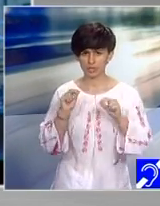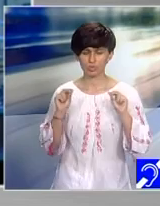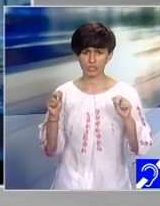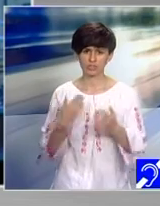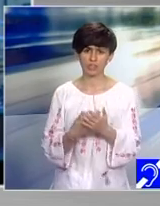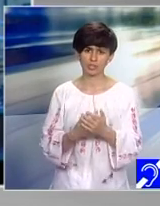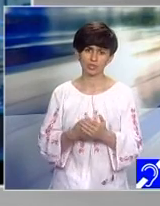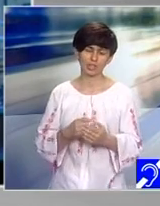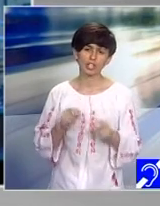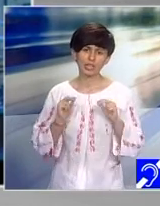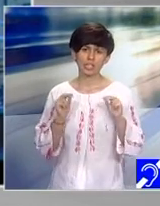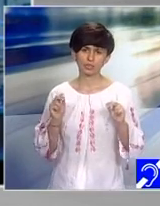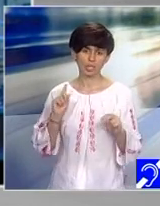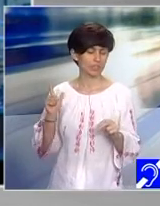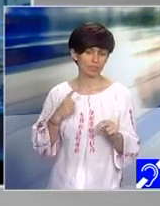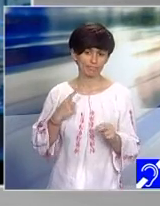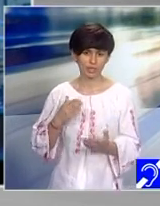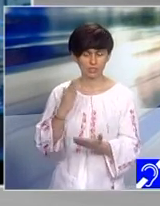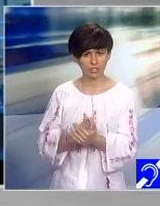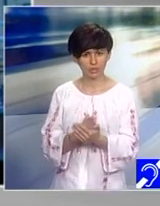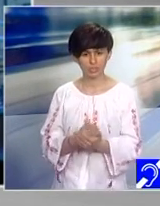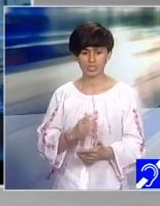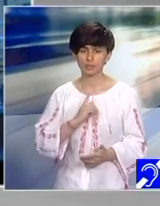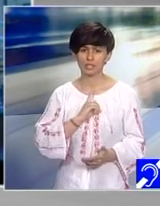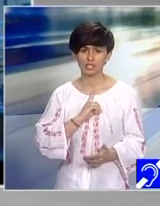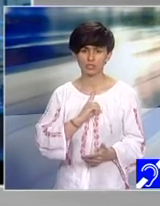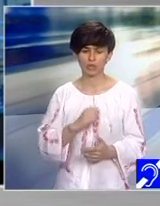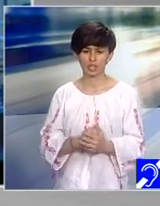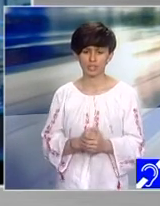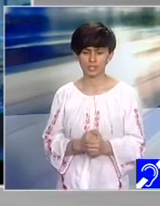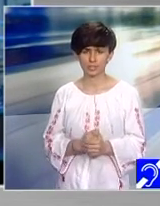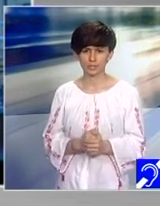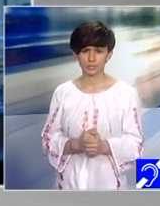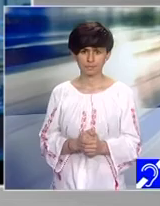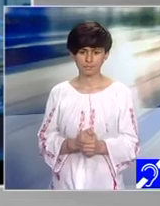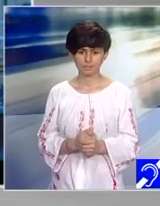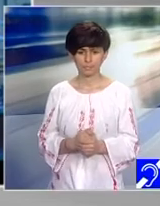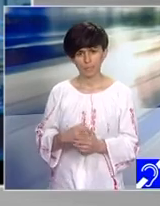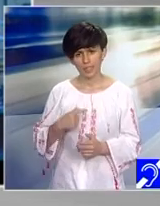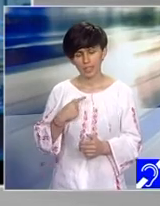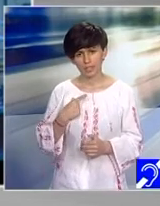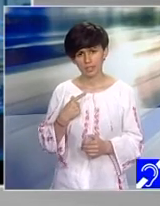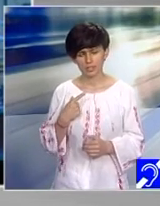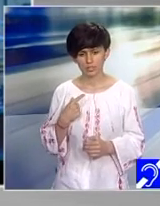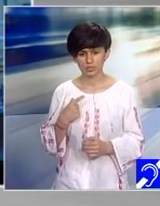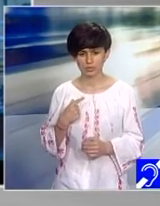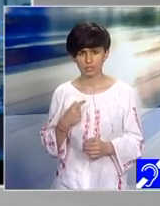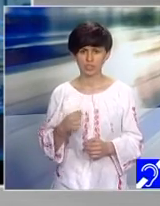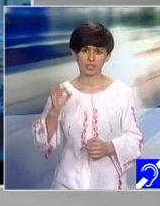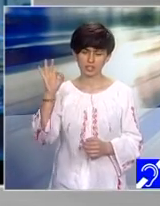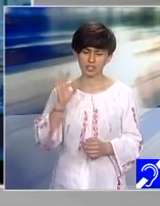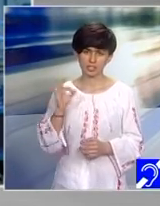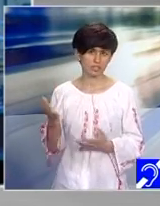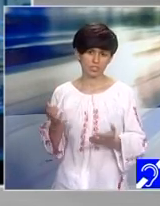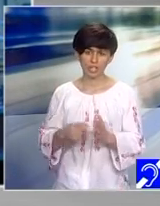educația nu e doar un drept individual, nu e trist doar pentru cei needucați că sunt astfel. Avem date statistice care arată